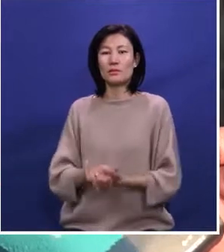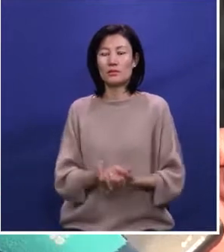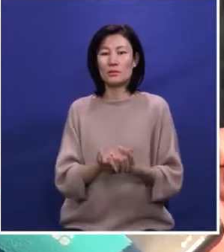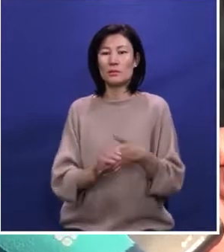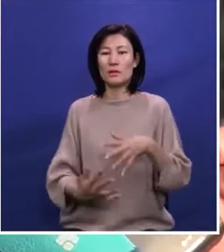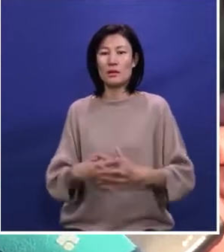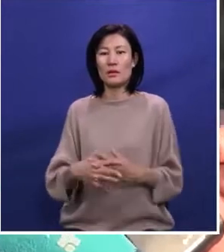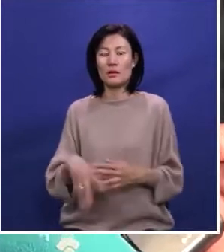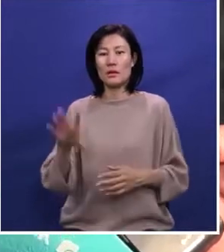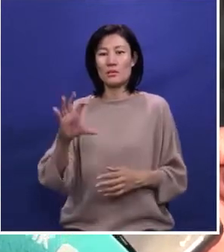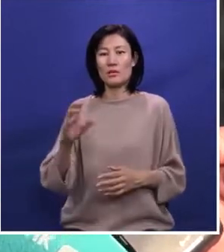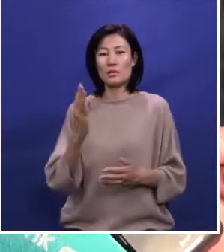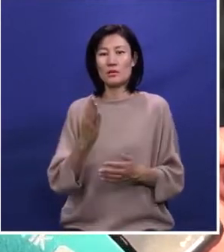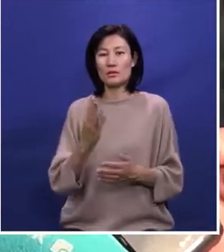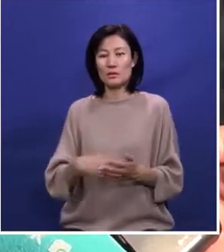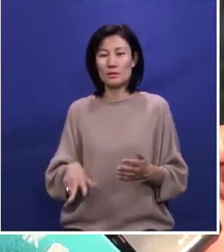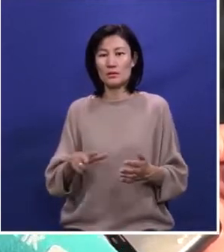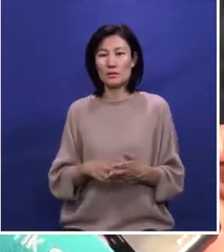Ынтымақ ауылы бойынша 548